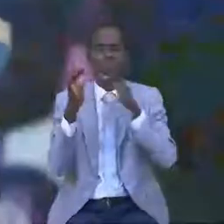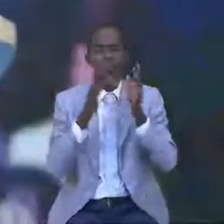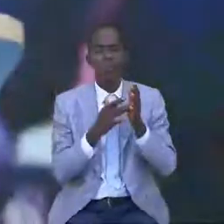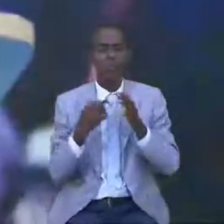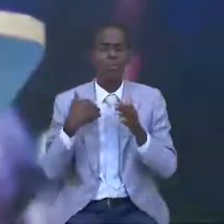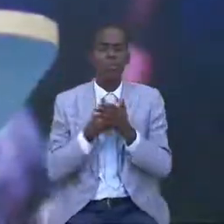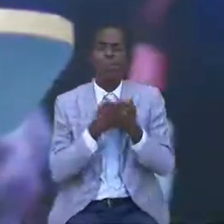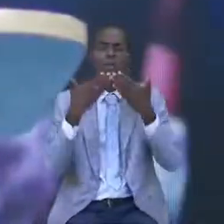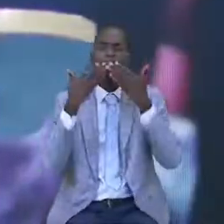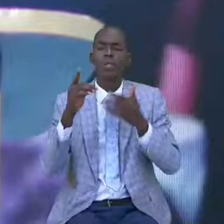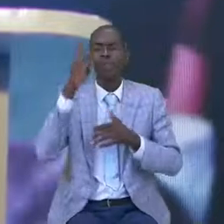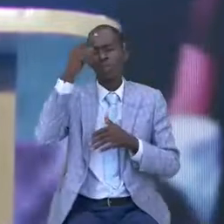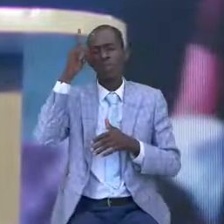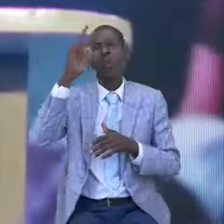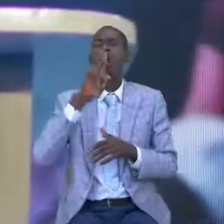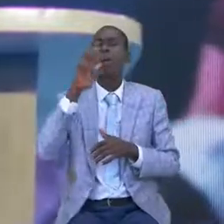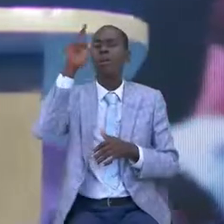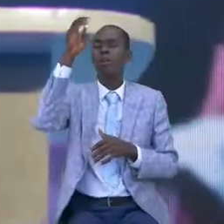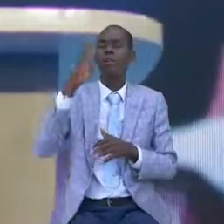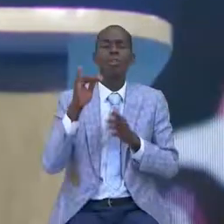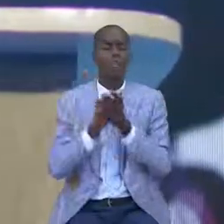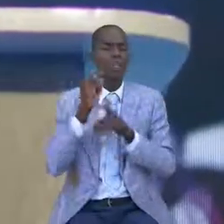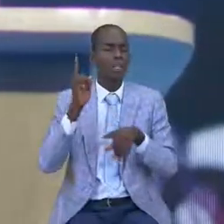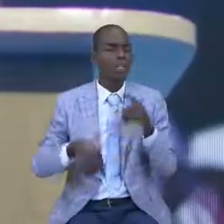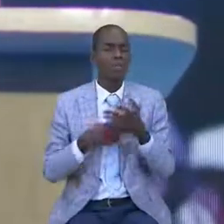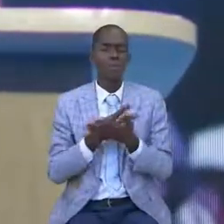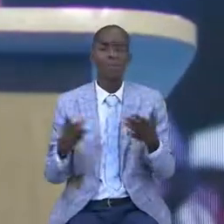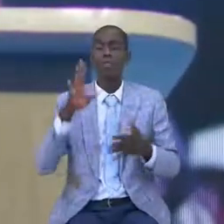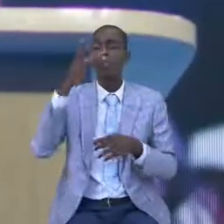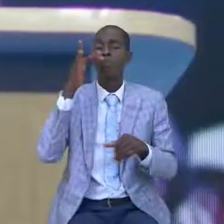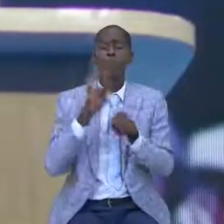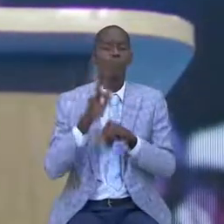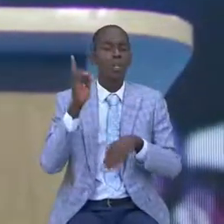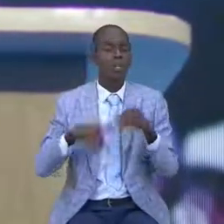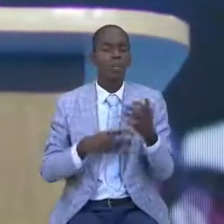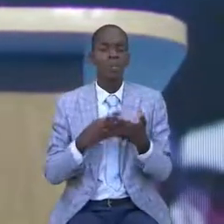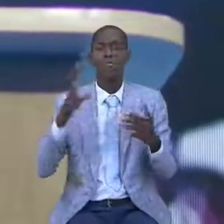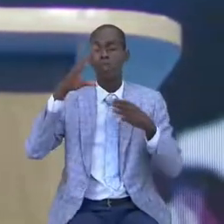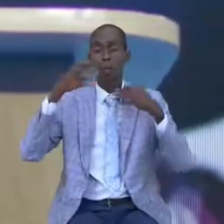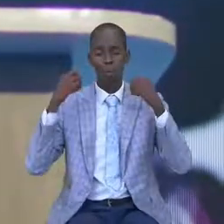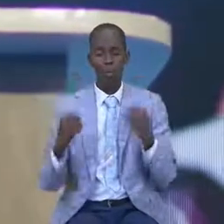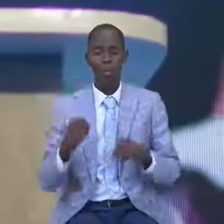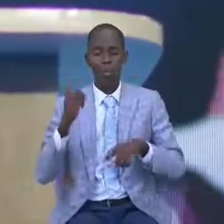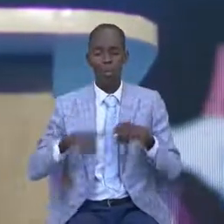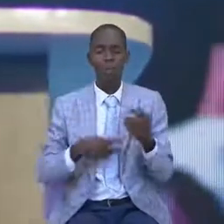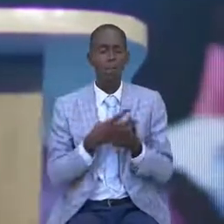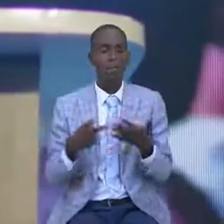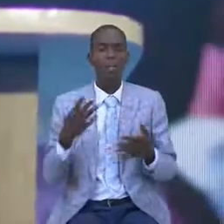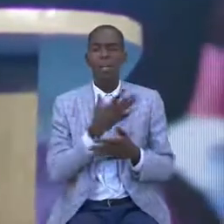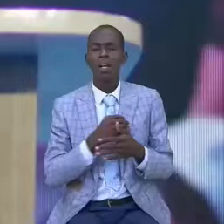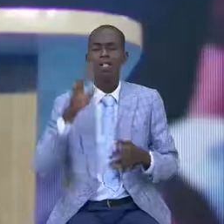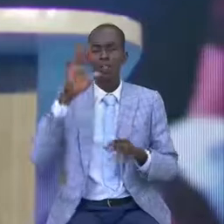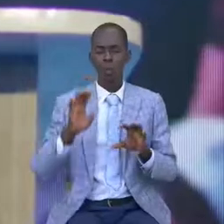nom puissant de Jésus, nous te remercions parce que tu es le Dieu qui ne peut jamais échouer. Tes promesses